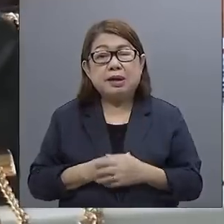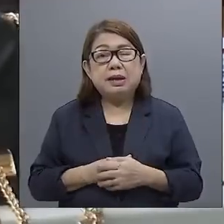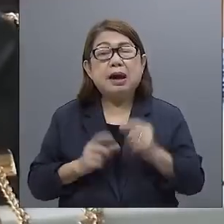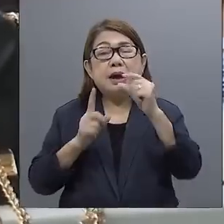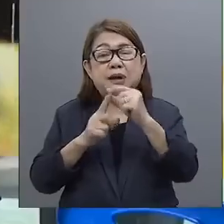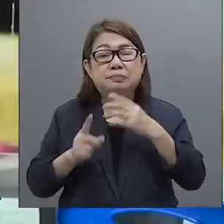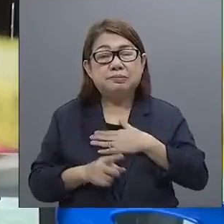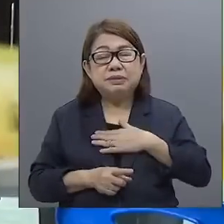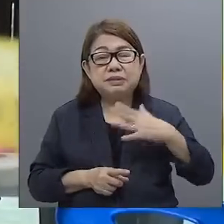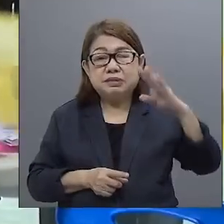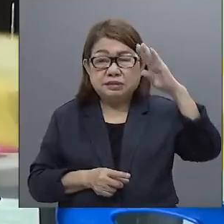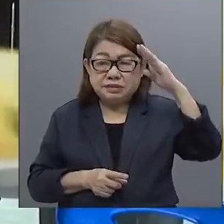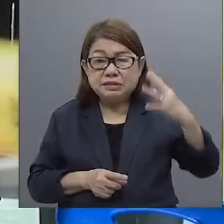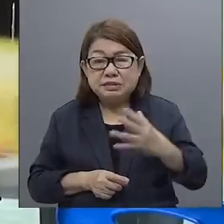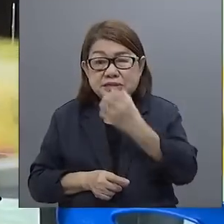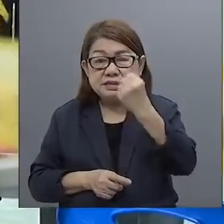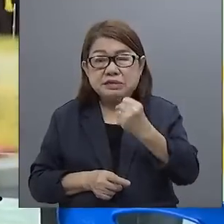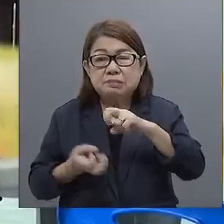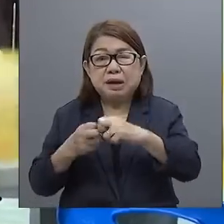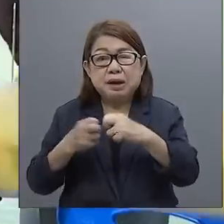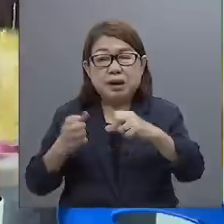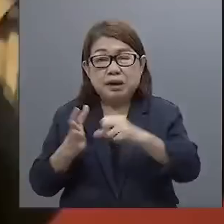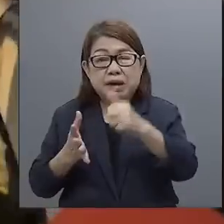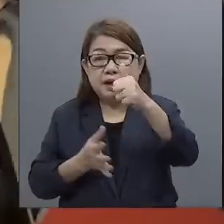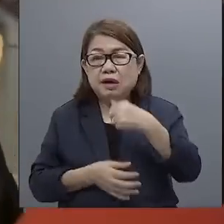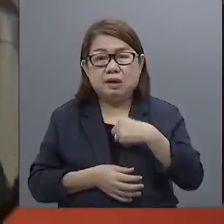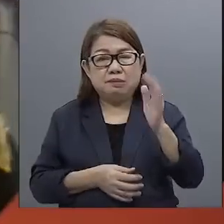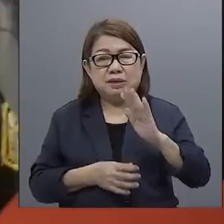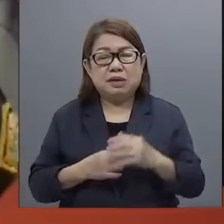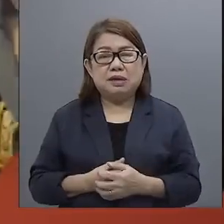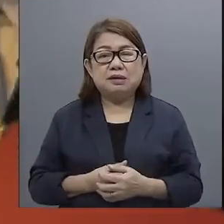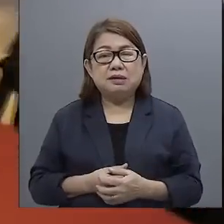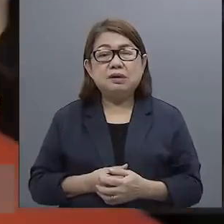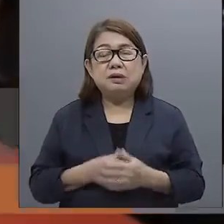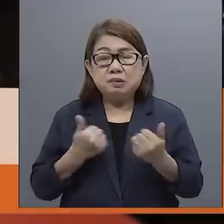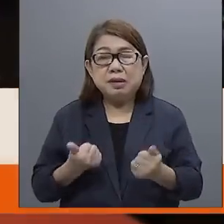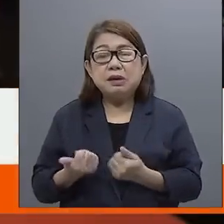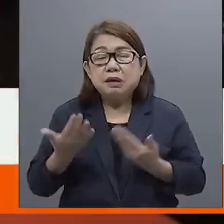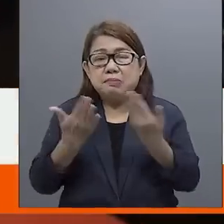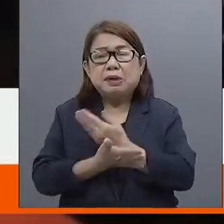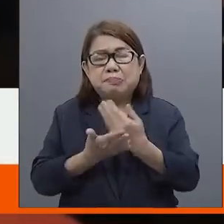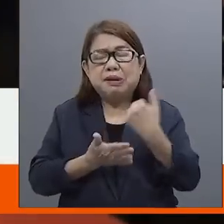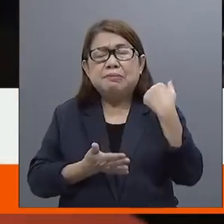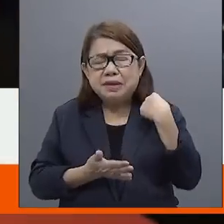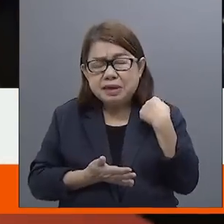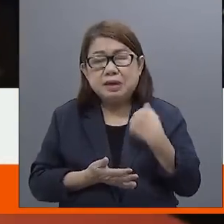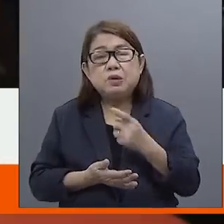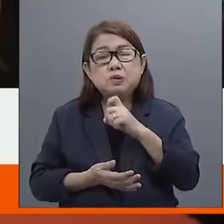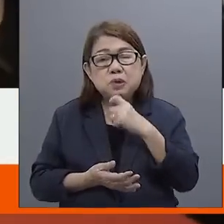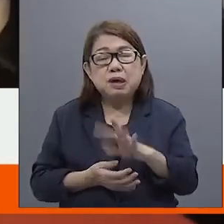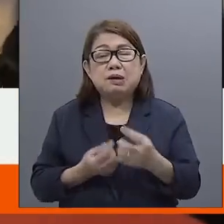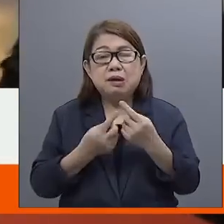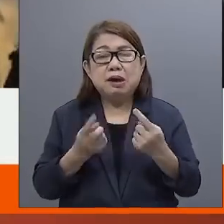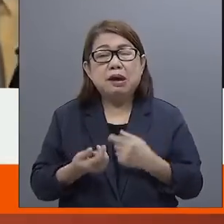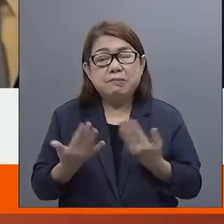รัฐประหารจะไม่ใช่วิธีการแก้ปัญหาค่ะ นะเพราะนั้นการเปลี่ยนแปลงมีอยู่แล้วเพียงแต่ขอให้เปลี่ยนแปลงไป